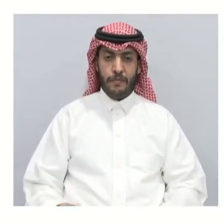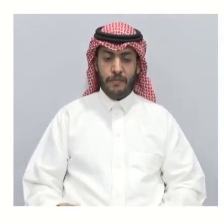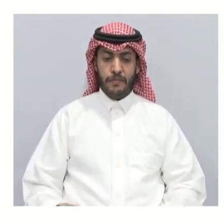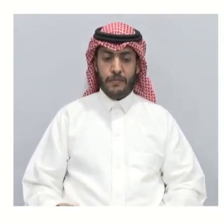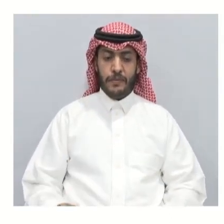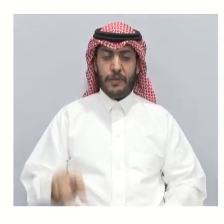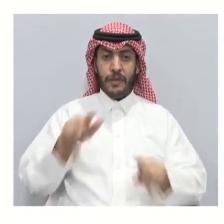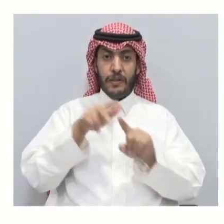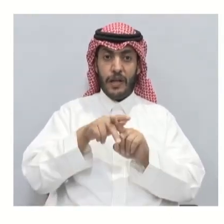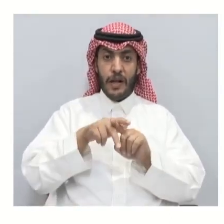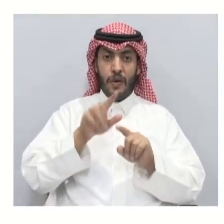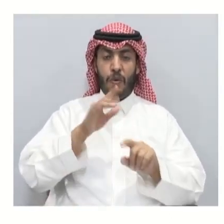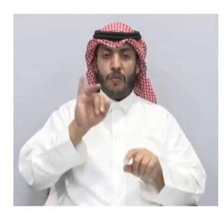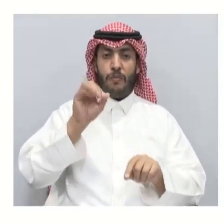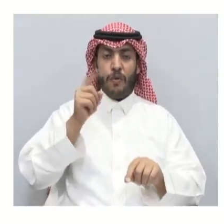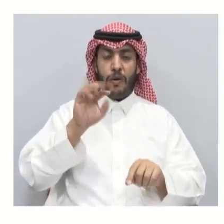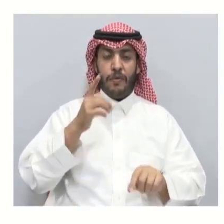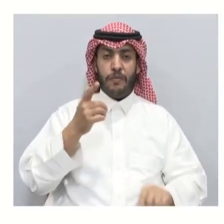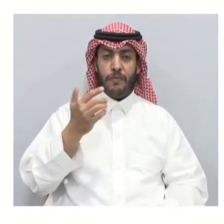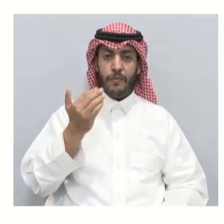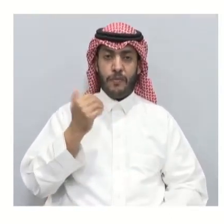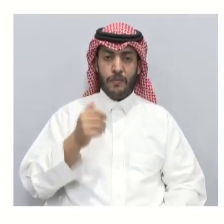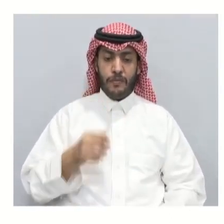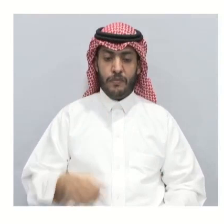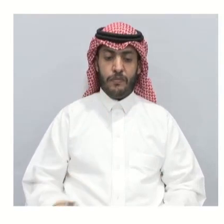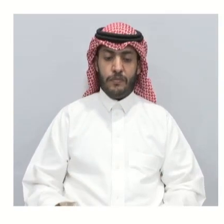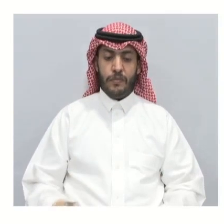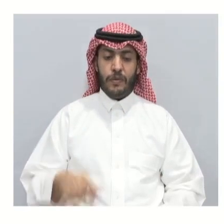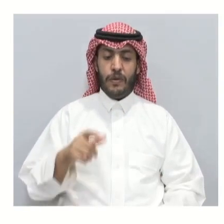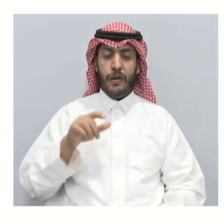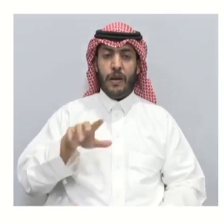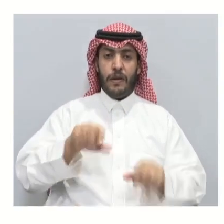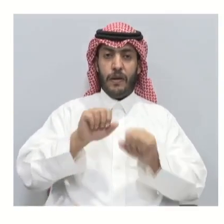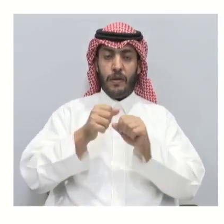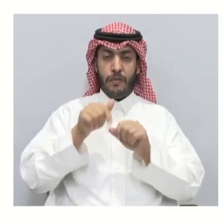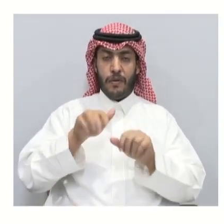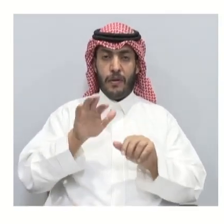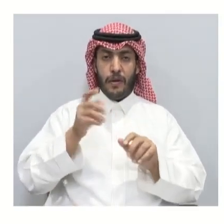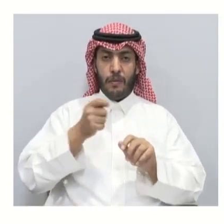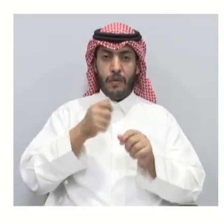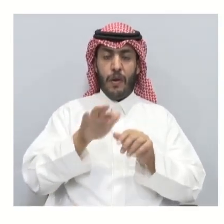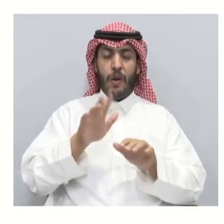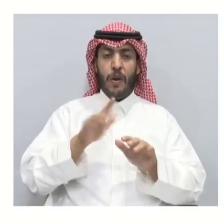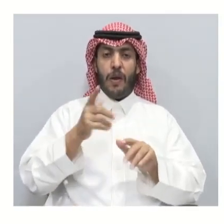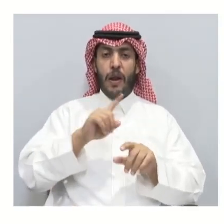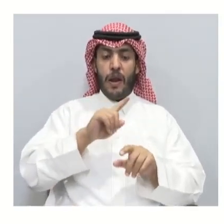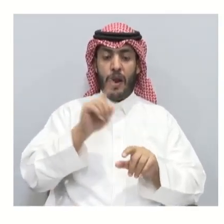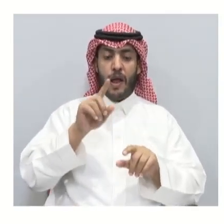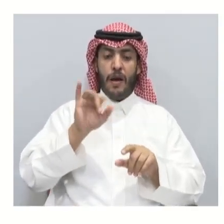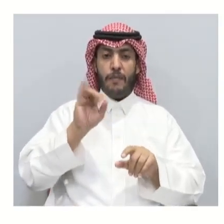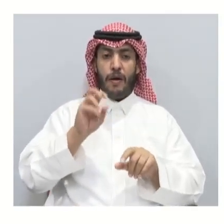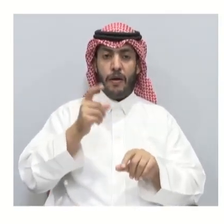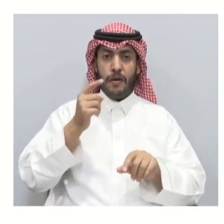لدينا حصنان ومهر اذا المطلوب ان اكتب الكسر الذي يمثل عدد الخيول التي ليست